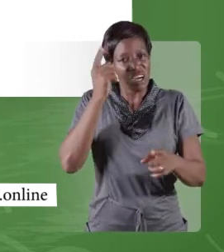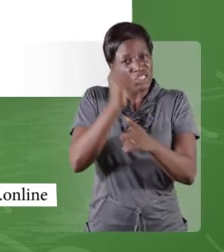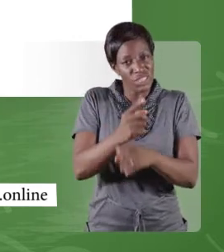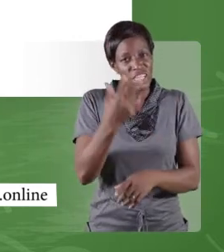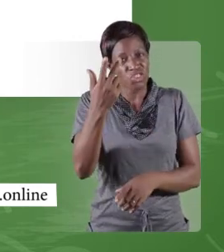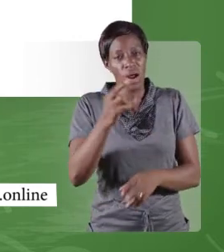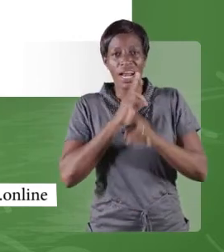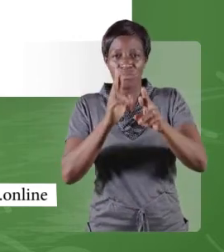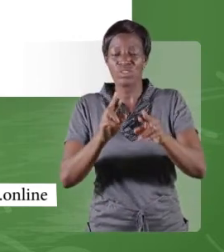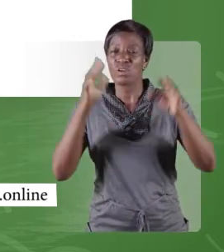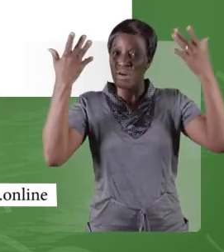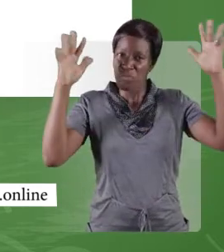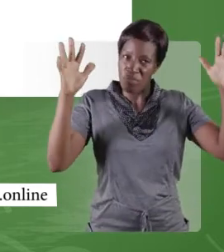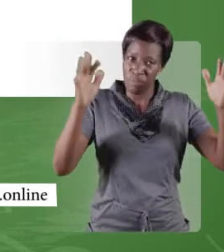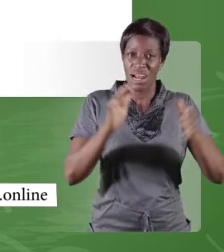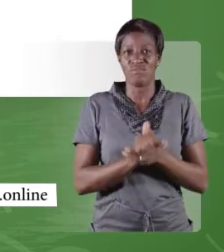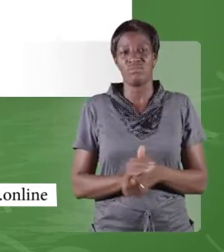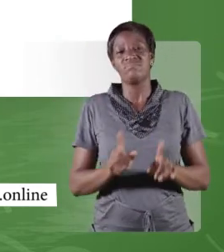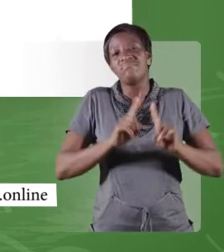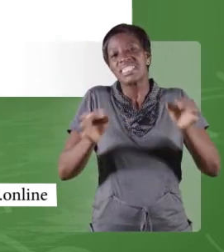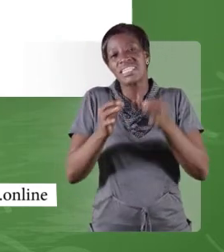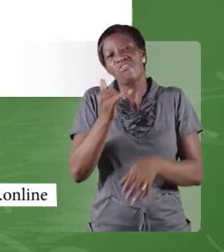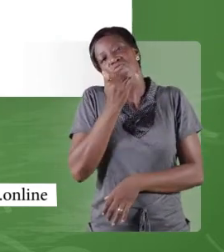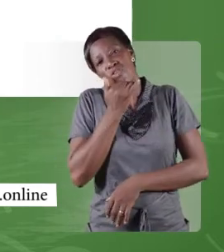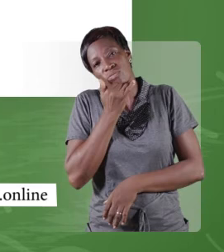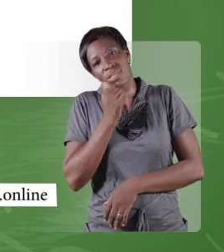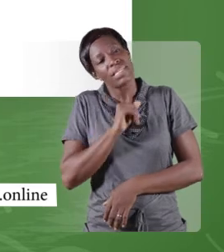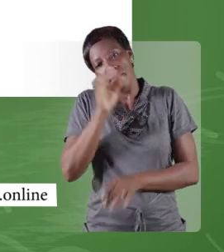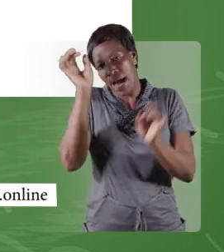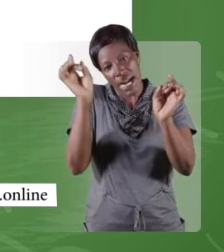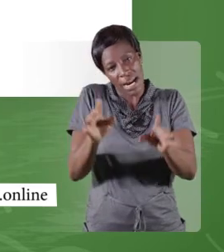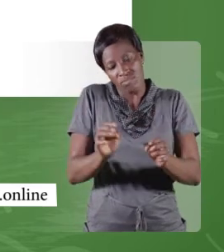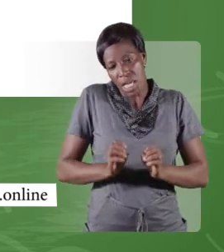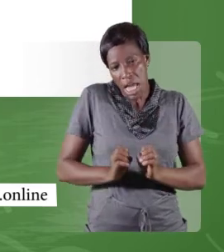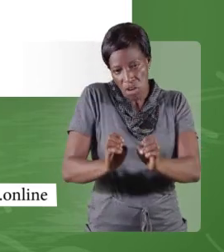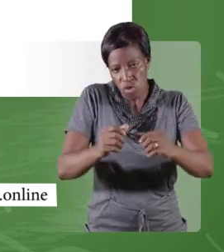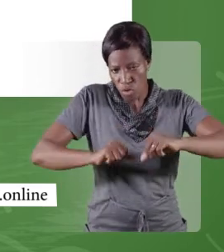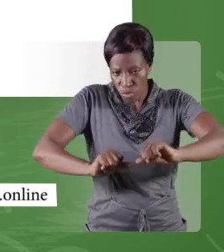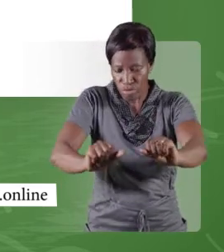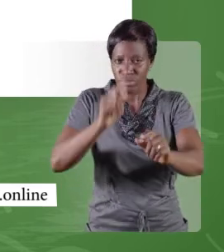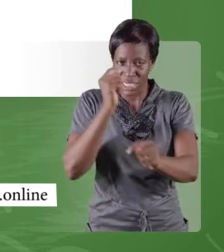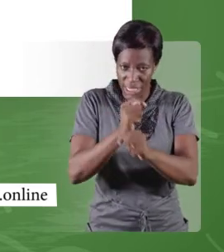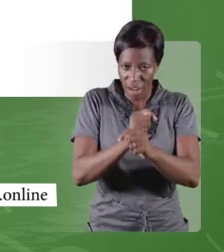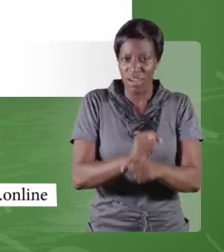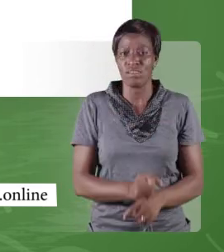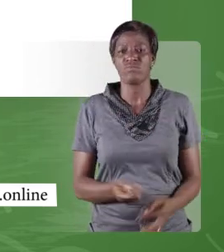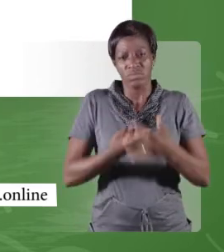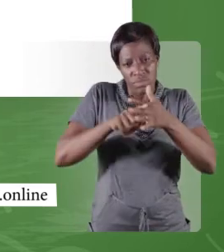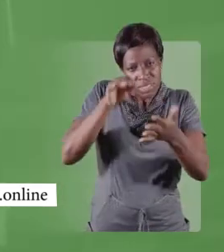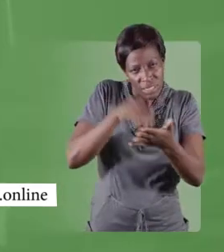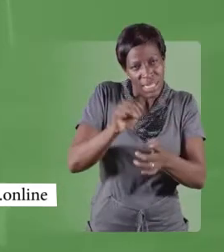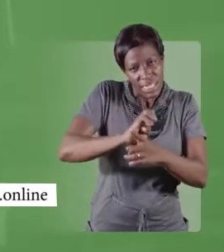bravo. Mais si vous n'avez pas trouvé, sachez que vous pouvez encore reprendre l'exercice.